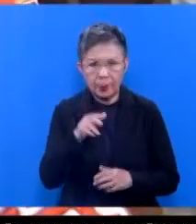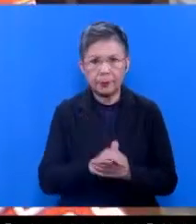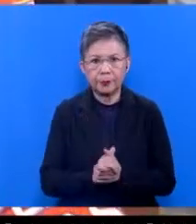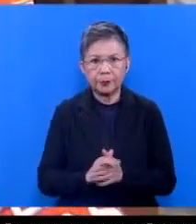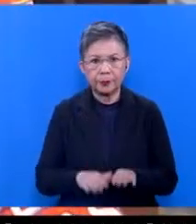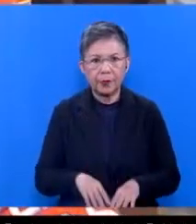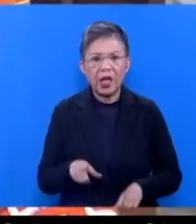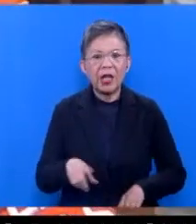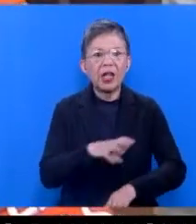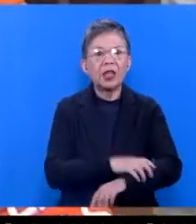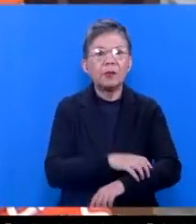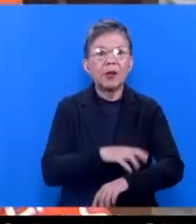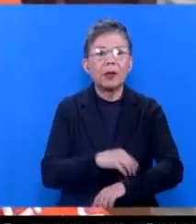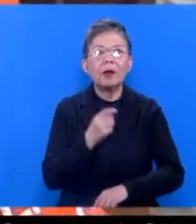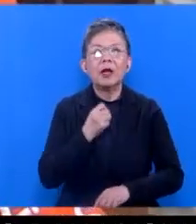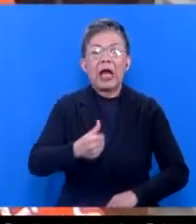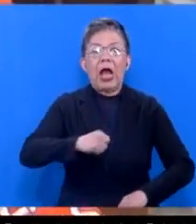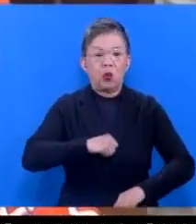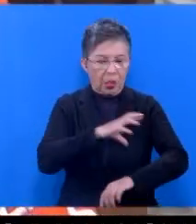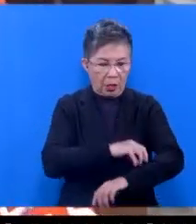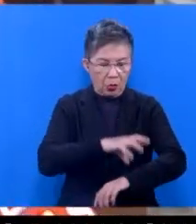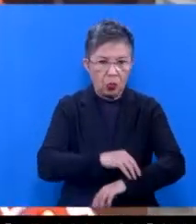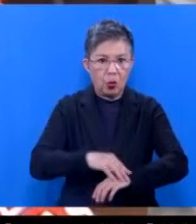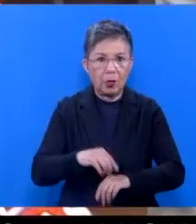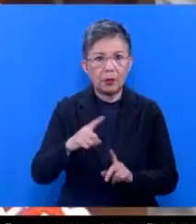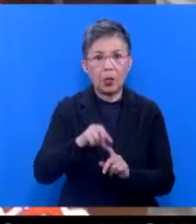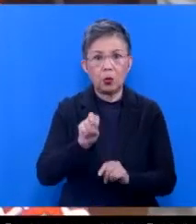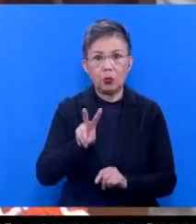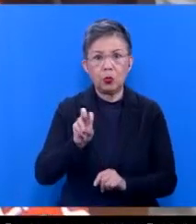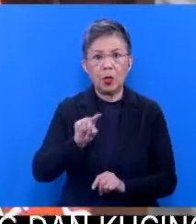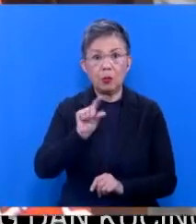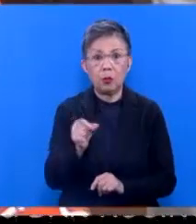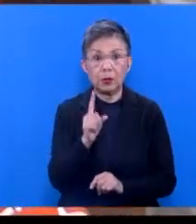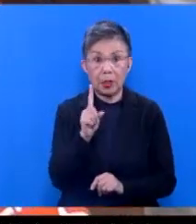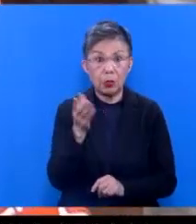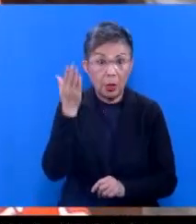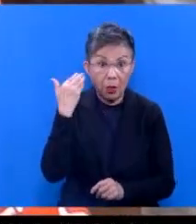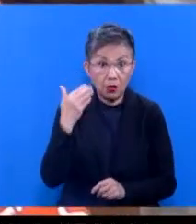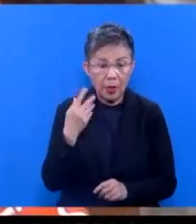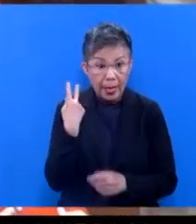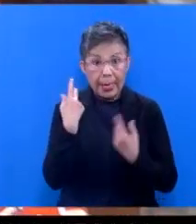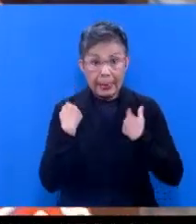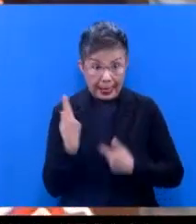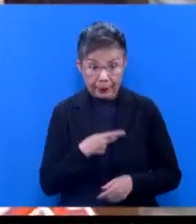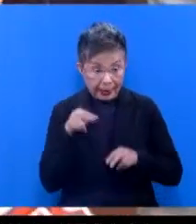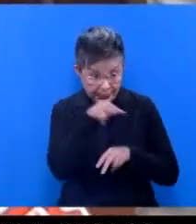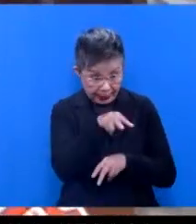Dia pijat Metropolis pada tanggal 22 Januari yang lalu, kita mengadakan